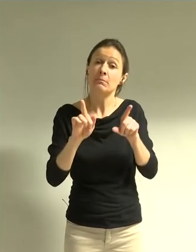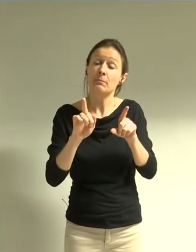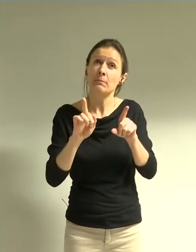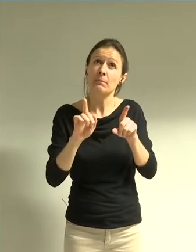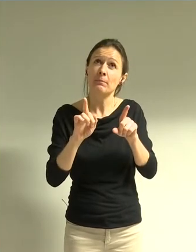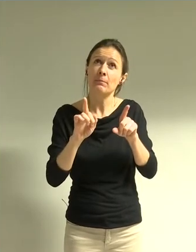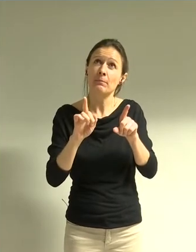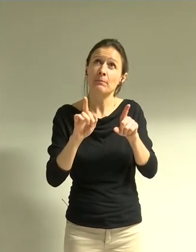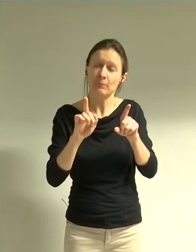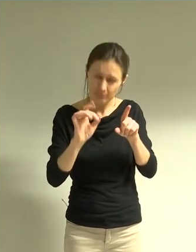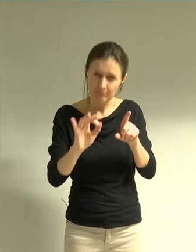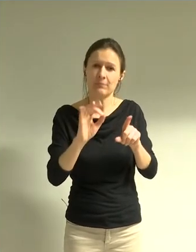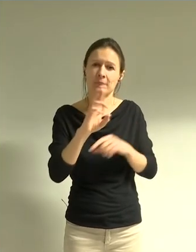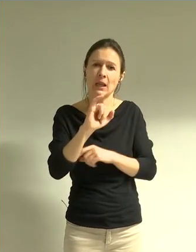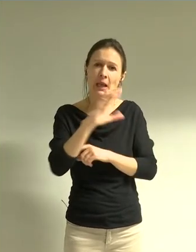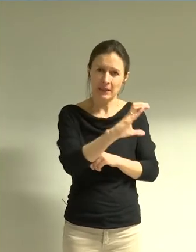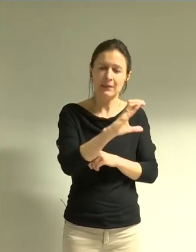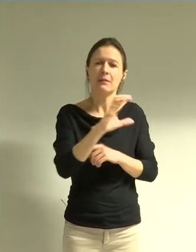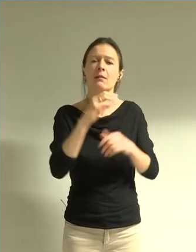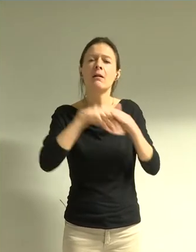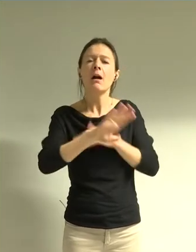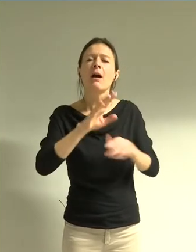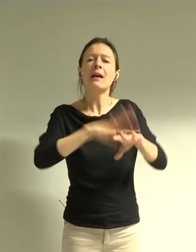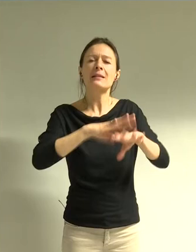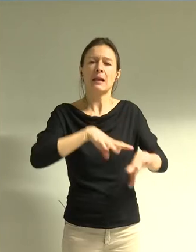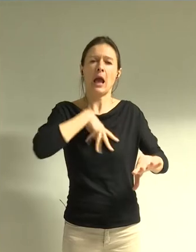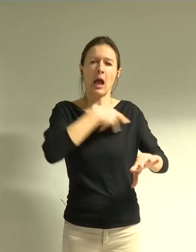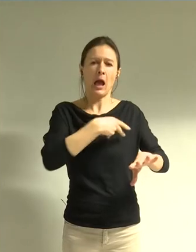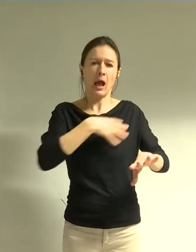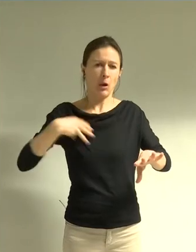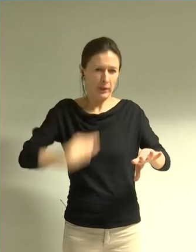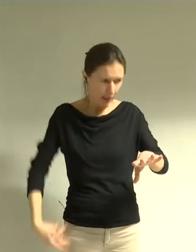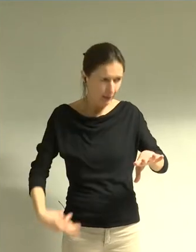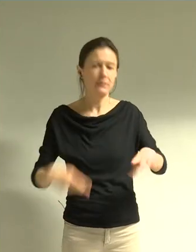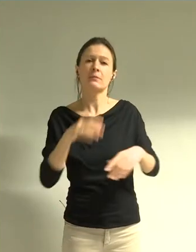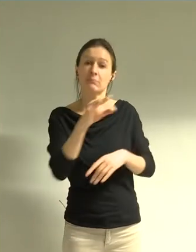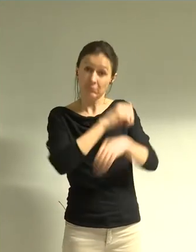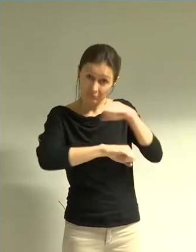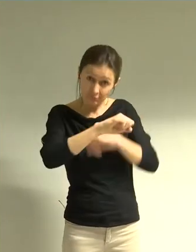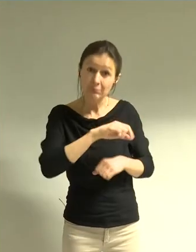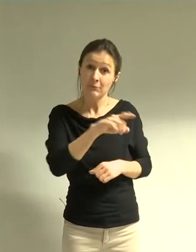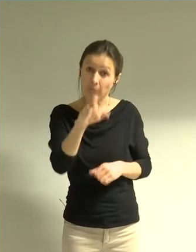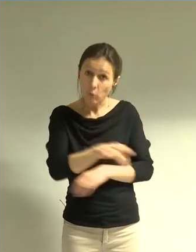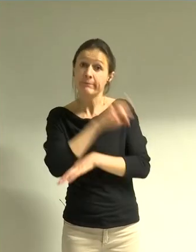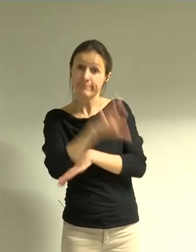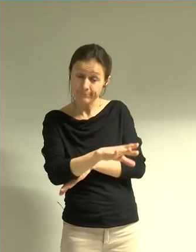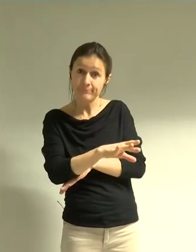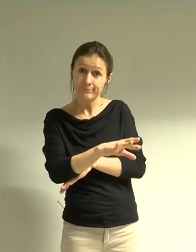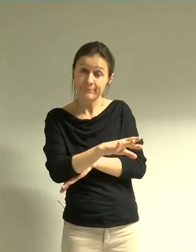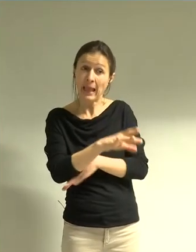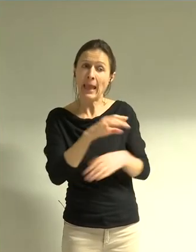citoyenne organisée à l'art local rappelons aussi les relations toujours tendues toujours